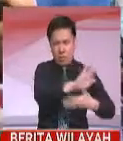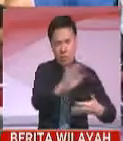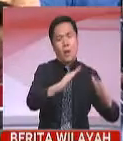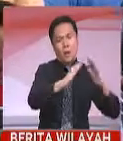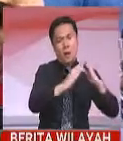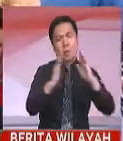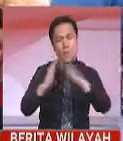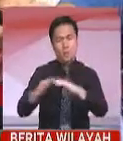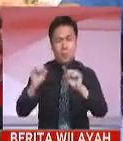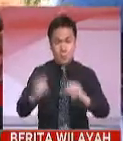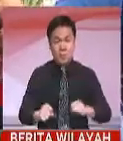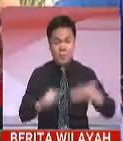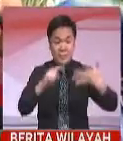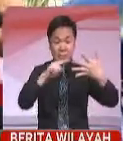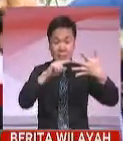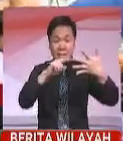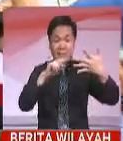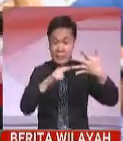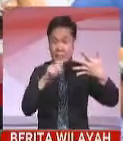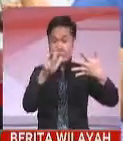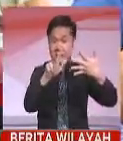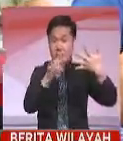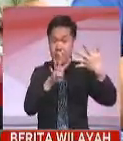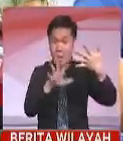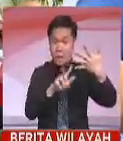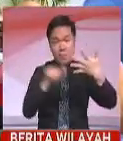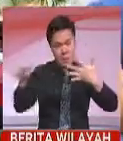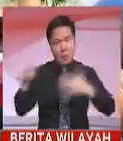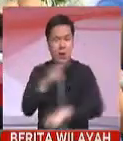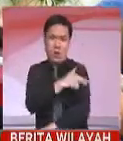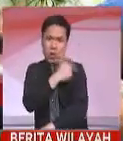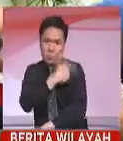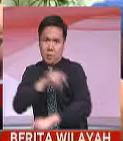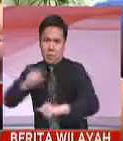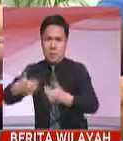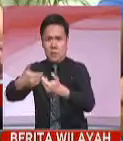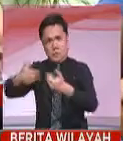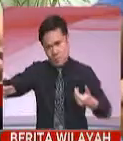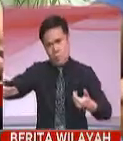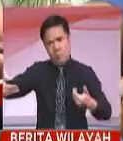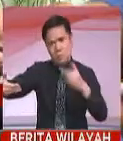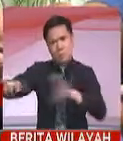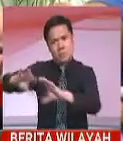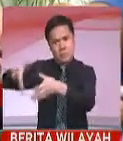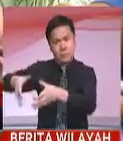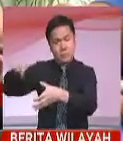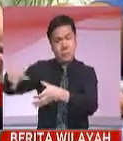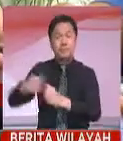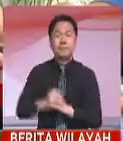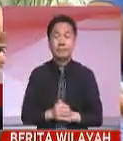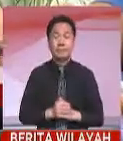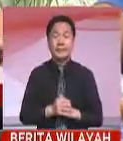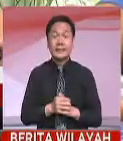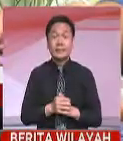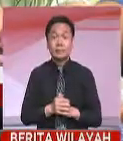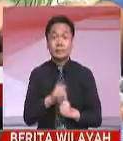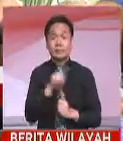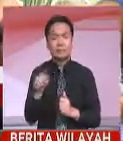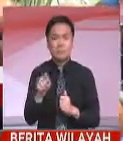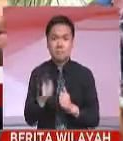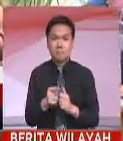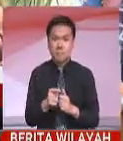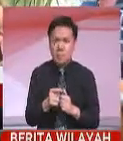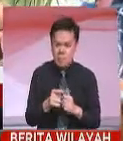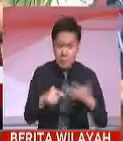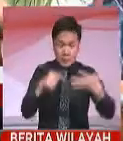rumah kita hanya fokus Michael yang pesiko radio speaker jadi sudah setuju cite untuk memastikan apa nih